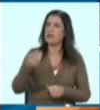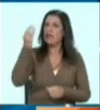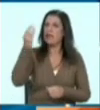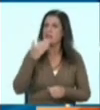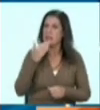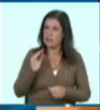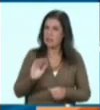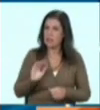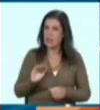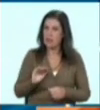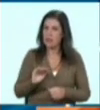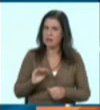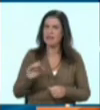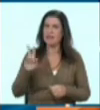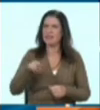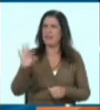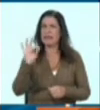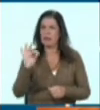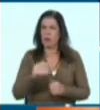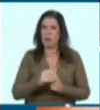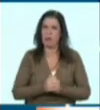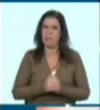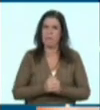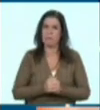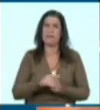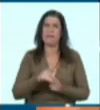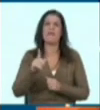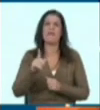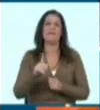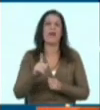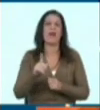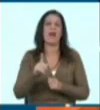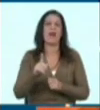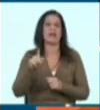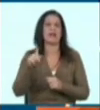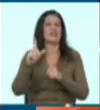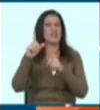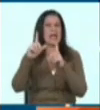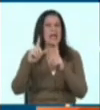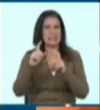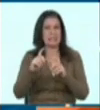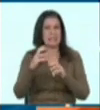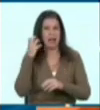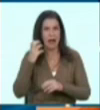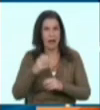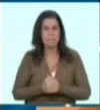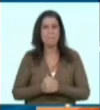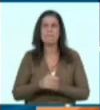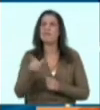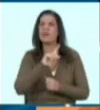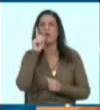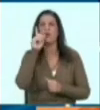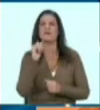תלמידי ישראל עם כל הטיק טוק והאינסטגרם, כבר לא יודעים שהוא... אני מודאג. תקשיב, אבל אבי, תן לי רגע לסיים, אבי. לא יודעים מה זה מעוז צור, לא